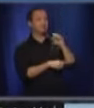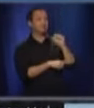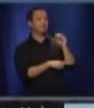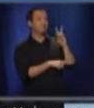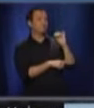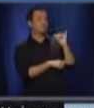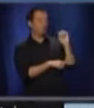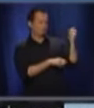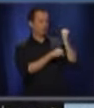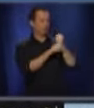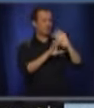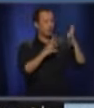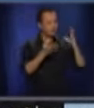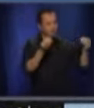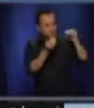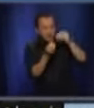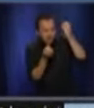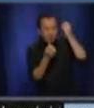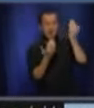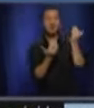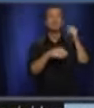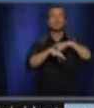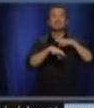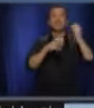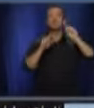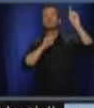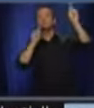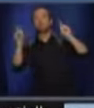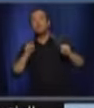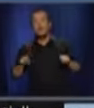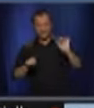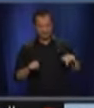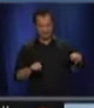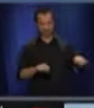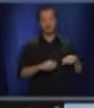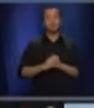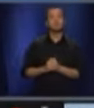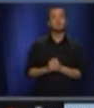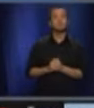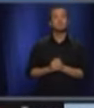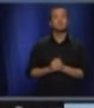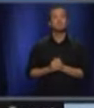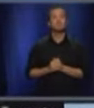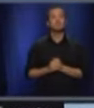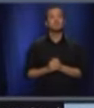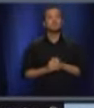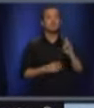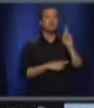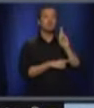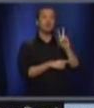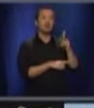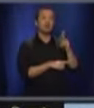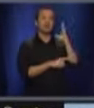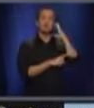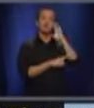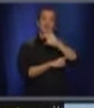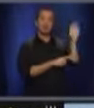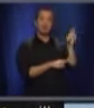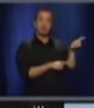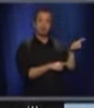fort. Merci beaucoup. Merci. Bonjour, Kim Vermette de Radio-Canada. Écoutez, je veux juste revenir sur les déplacements interrégionaux. On